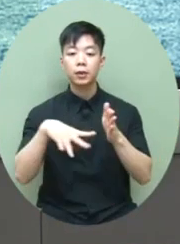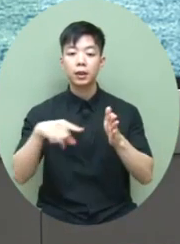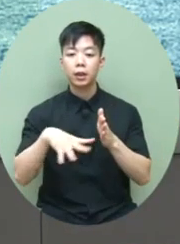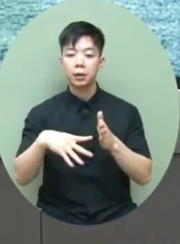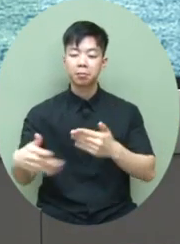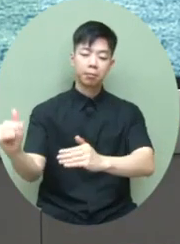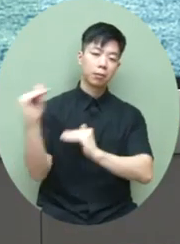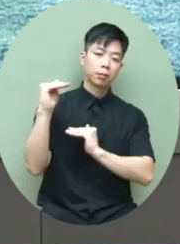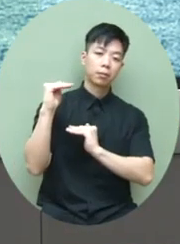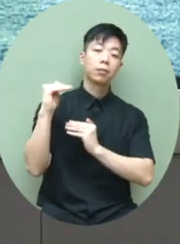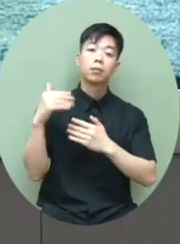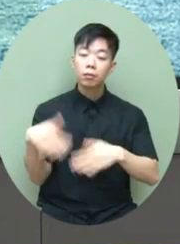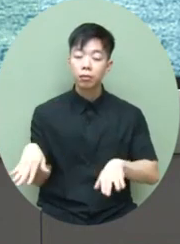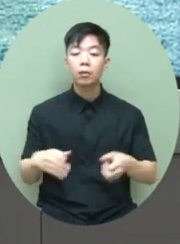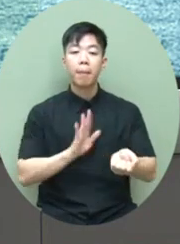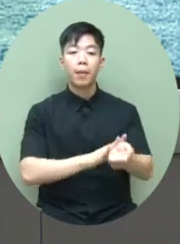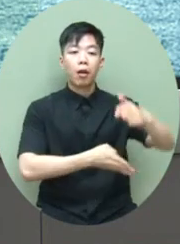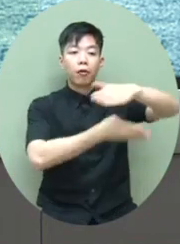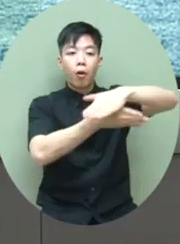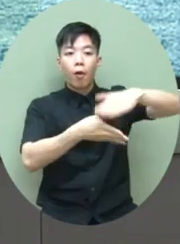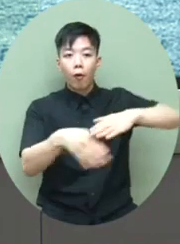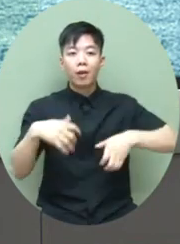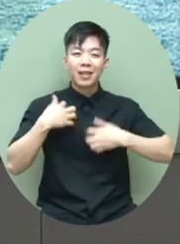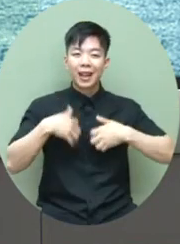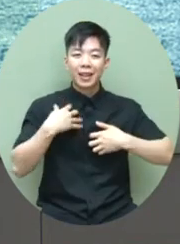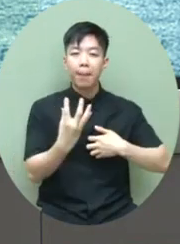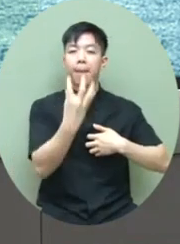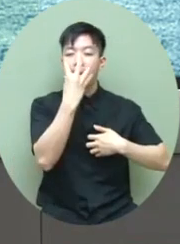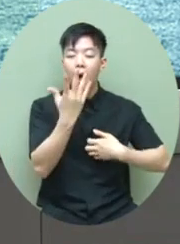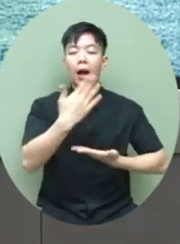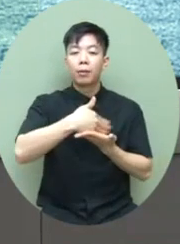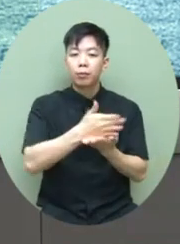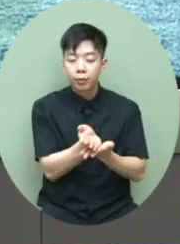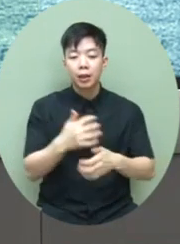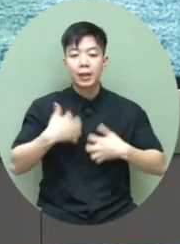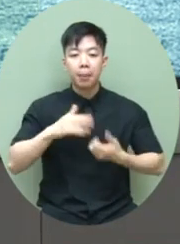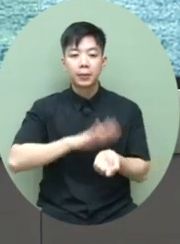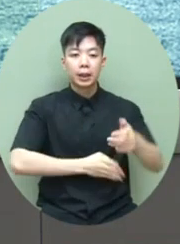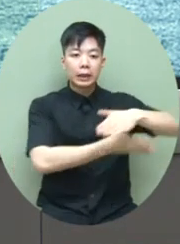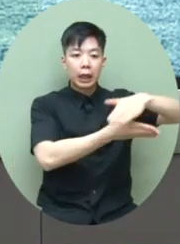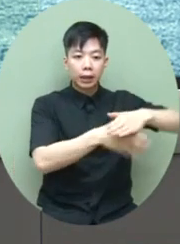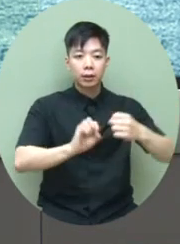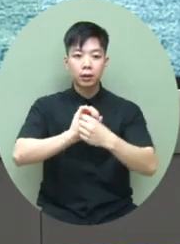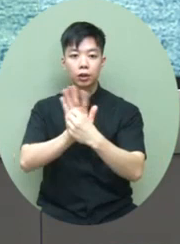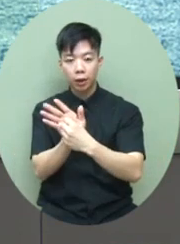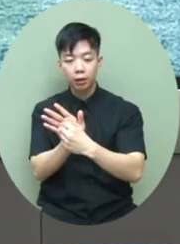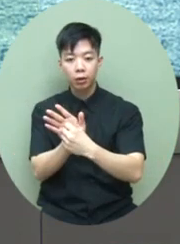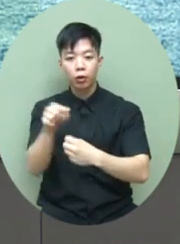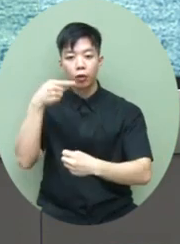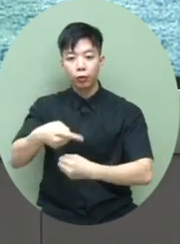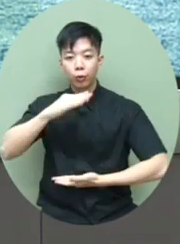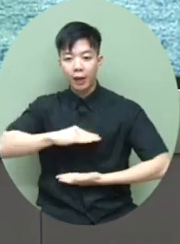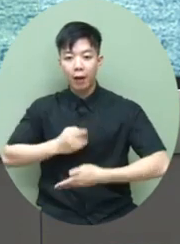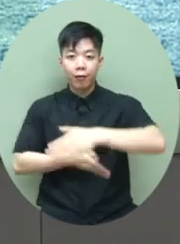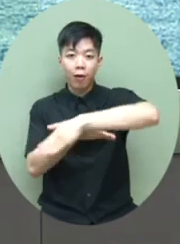響期間啦，各個病房、緊急醫療儀器、急症室。咁同埋咧，新冠確診病人入住嗰個隔離